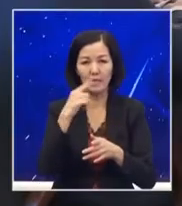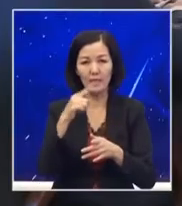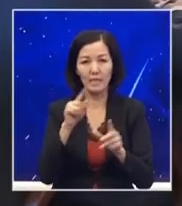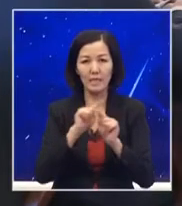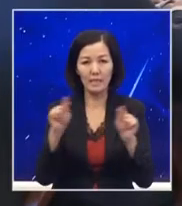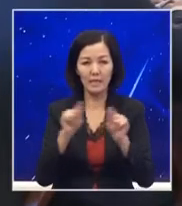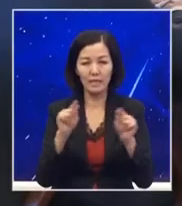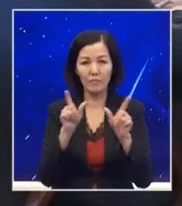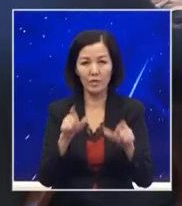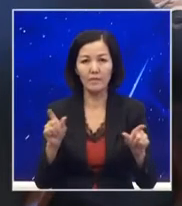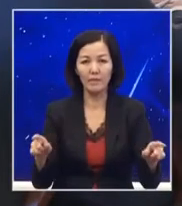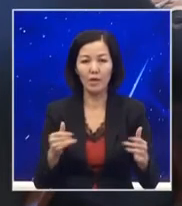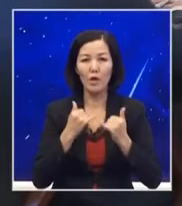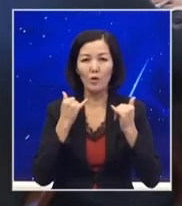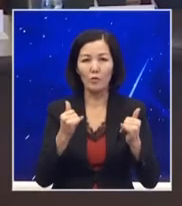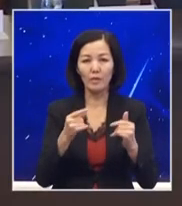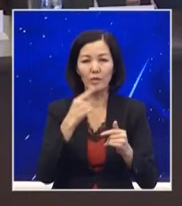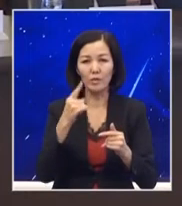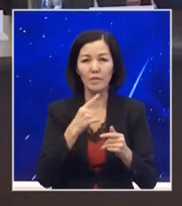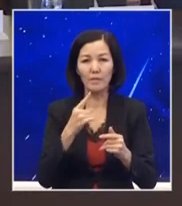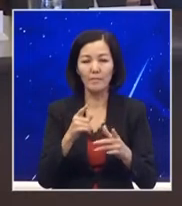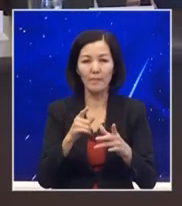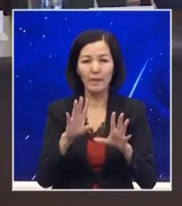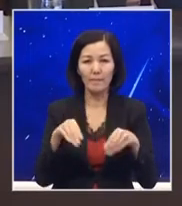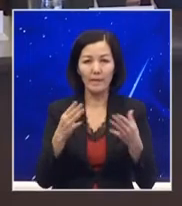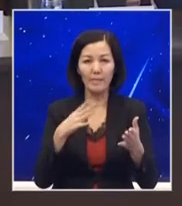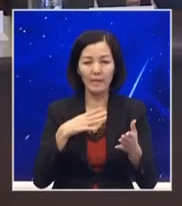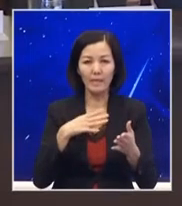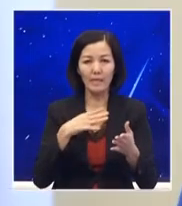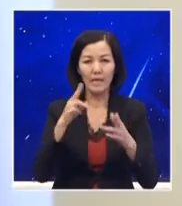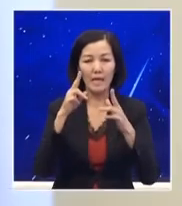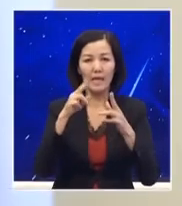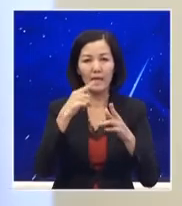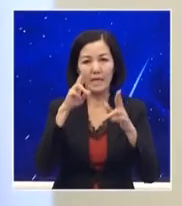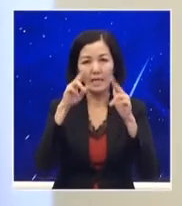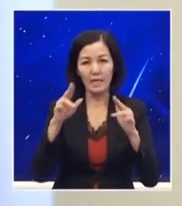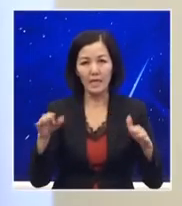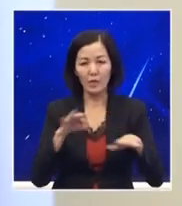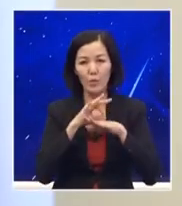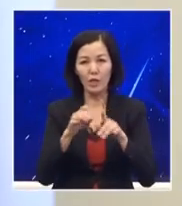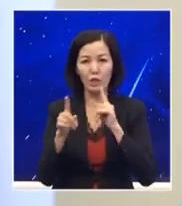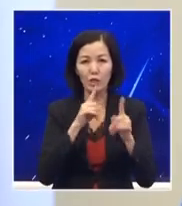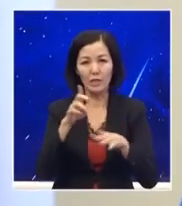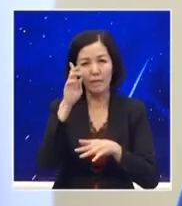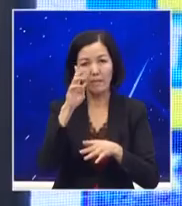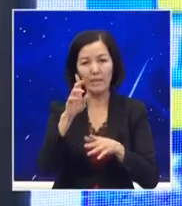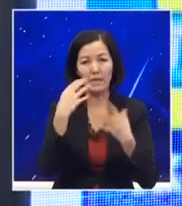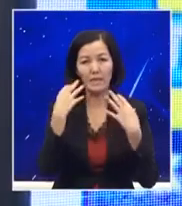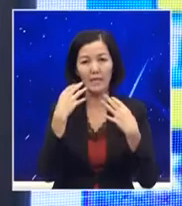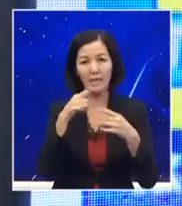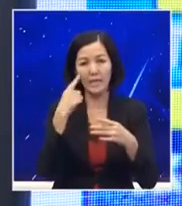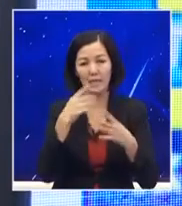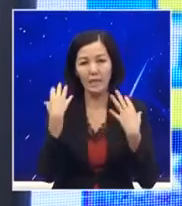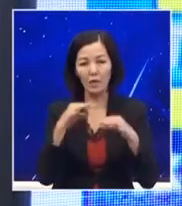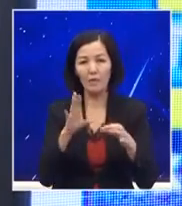тілді кеңінен насихаттап жүрген азаматтарға құрмет көрсетіп, тіл жанашырларын марапаттады. Тіл сарайында өткен жиында мемлекеттік